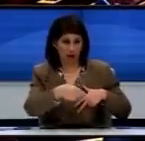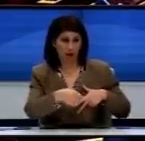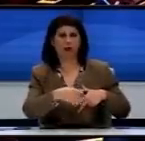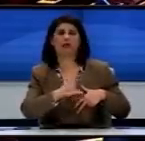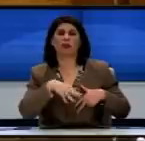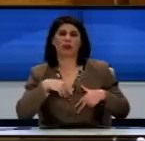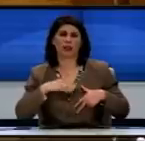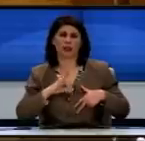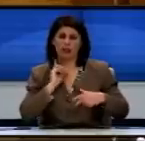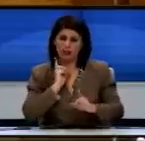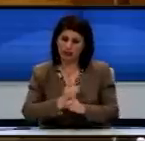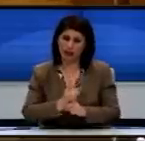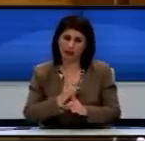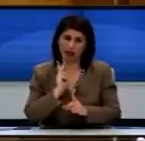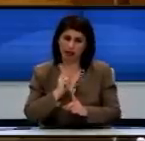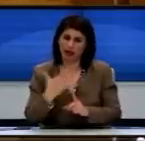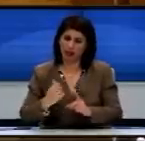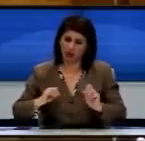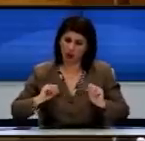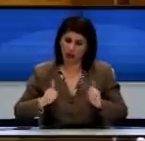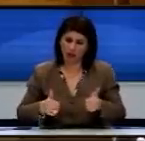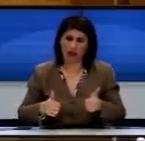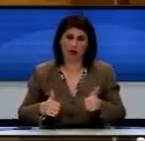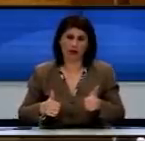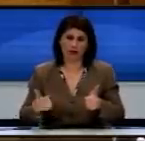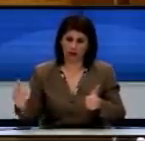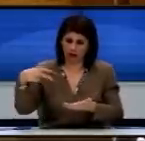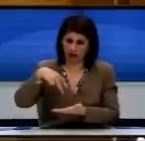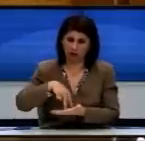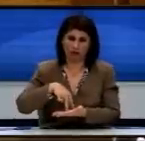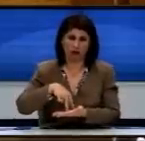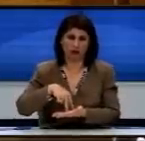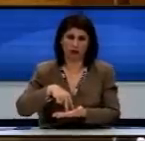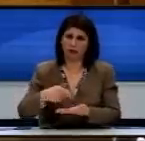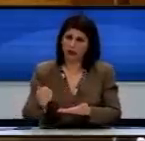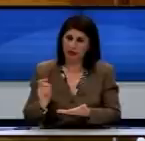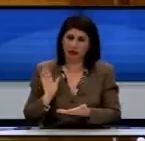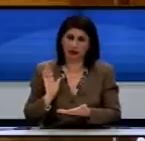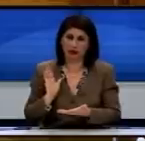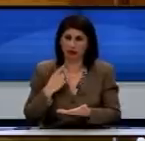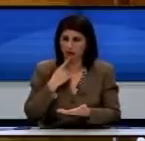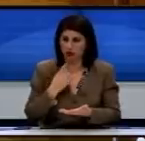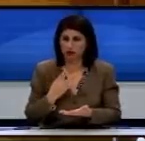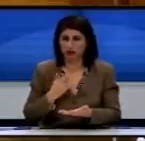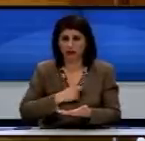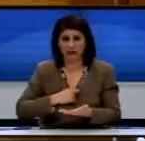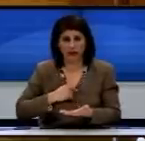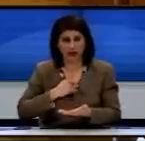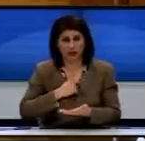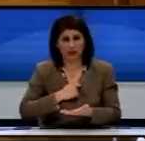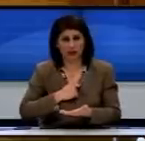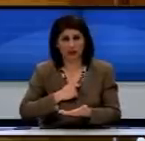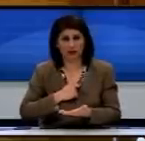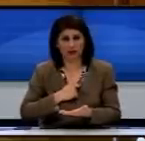δέχεται. Συγκεκριμένες καταγγελίες, να έχετε το θάρρος να ανέβετε σε αυτό το βήμα και να τις κάνετε. Αλλά όπως σας είπα, δυστυχώς